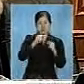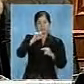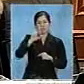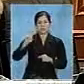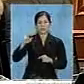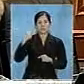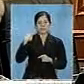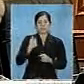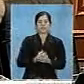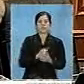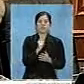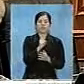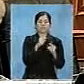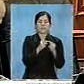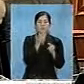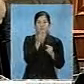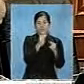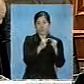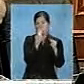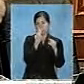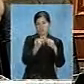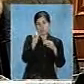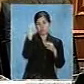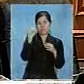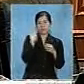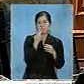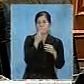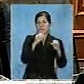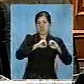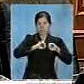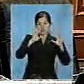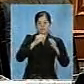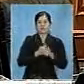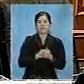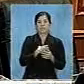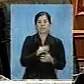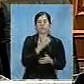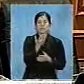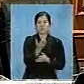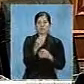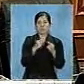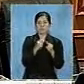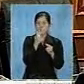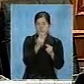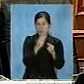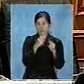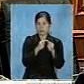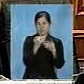ครับว่าจะขออนุญาตได้ฉายแผ่นใสนั้นให้สมาชิกได้เห็นขออนุญาตเจ้าหน้าที่ได้ขึ้นแผ่นฉายเลยได้ไหม